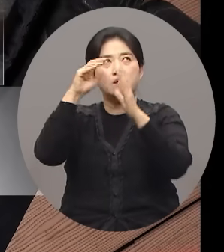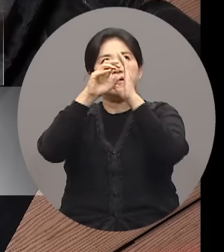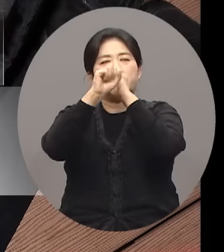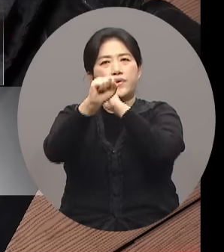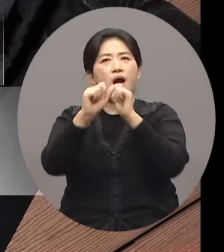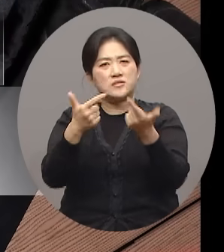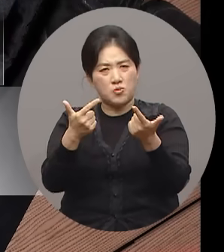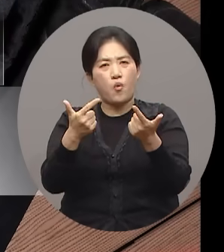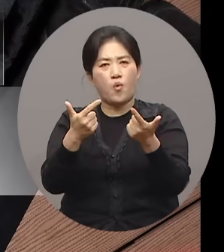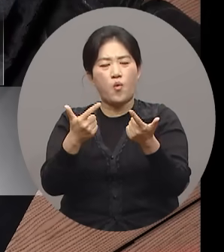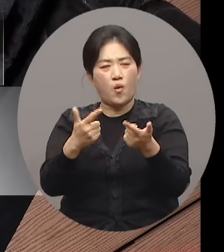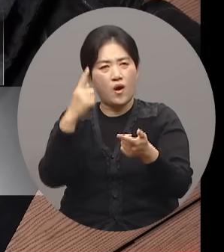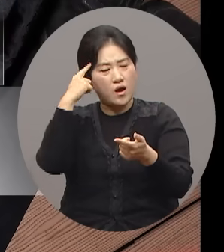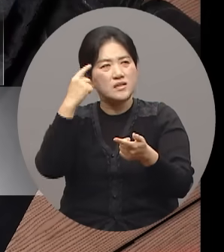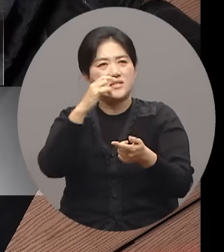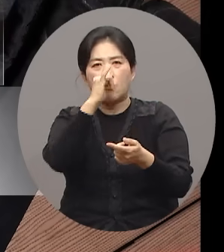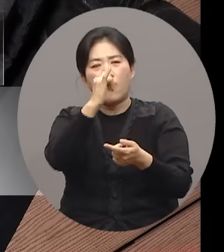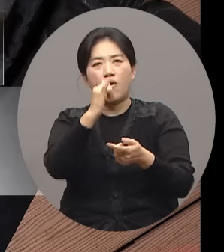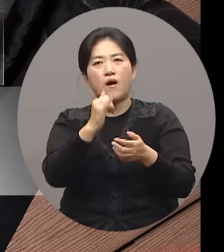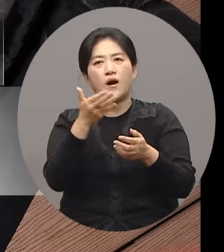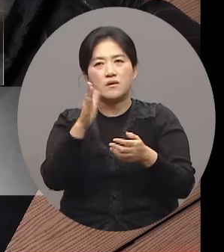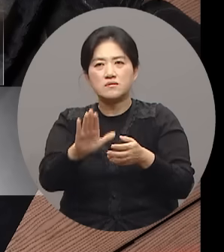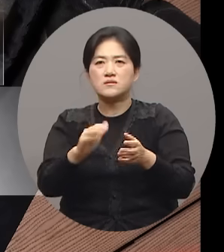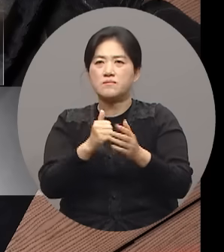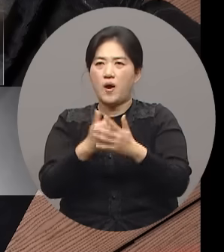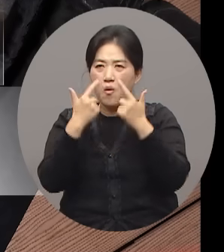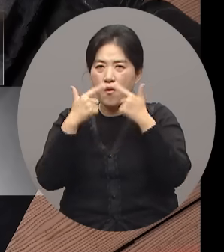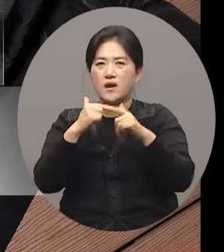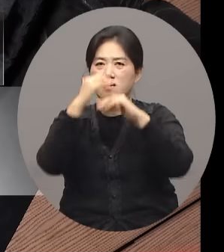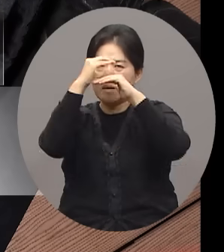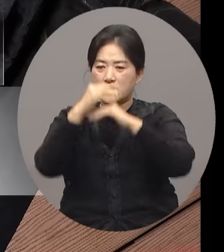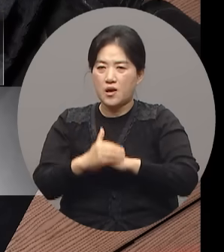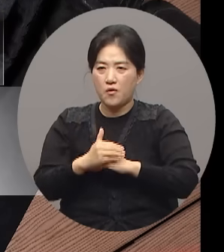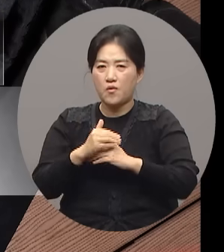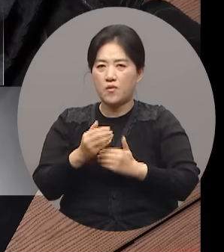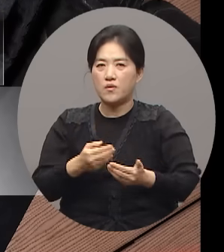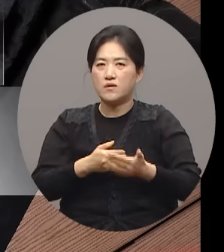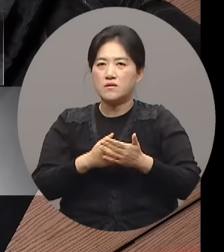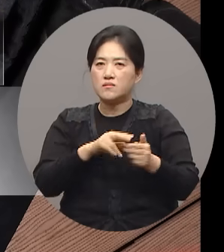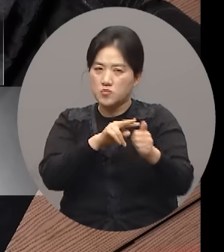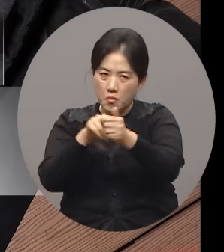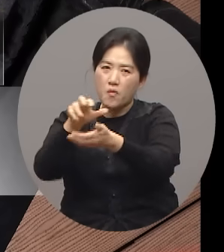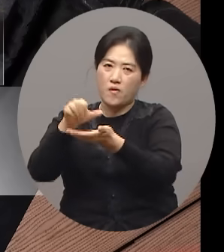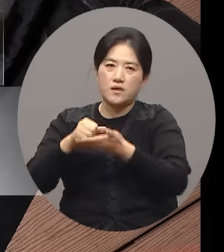잃진 않은 것으로 확인됐는데 정확한 소식은 더 파악하는 대로 전해드리겠습니다.